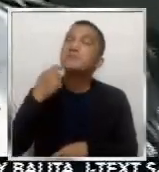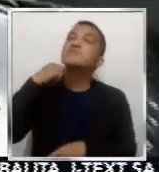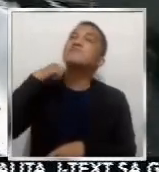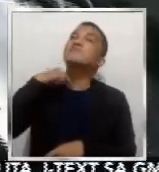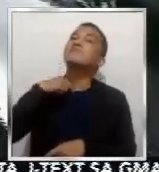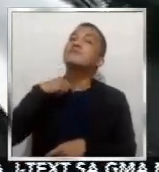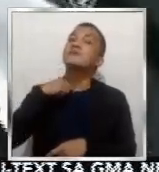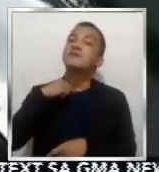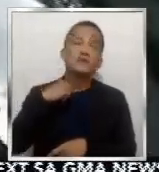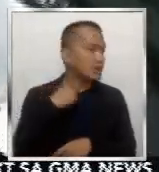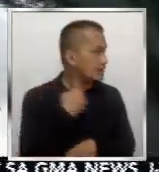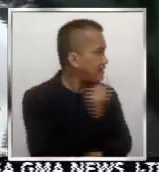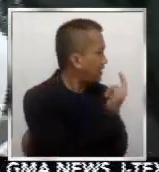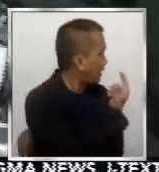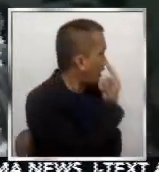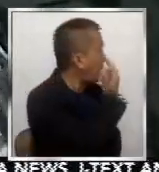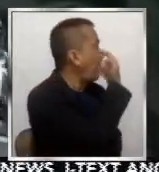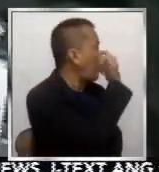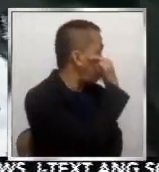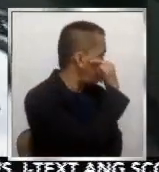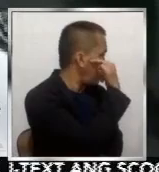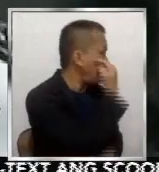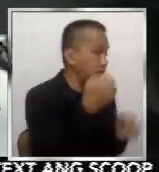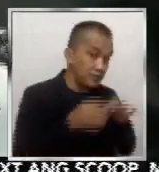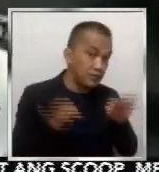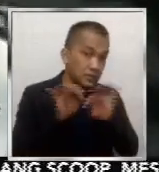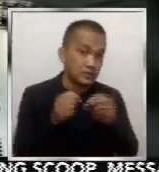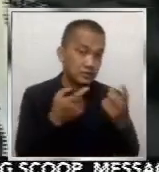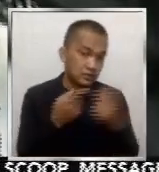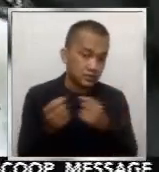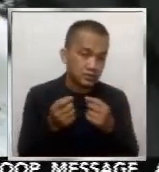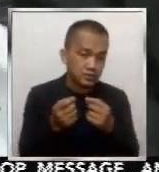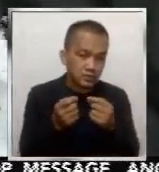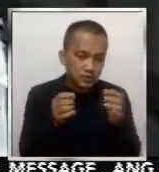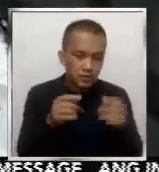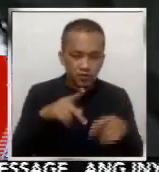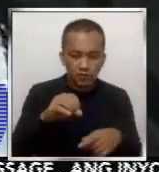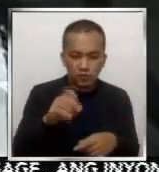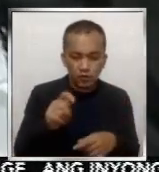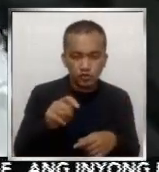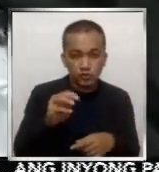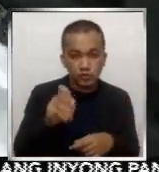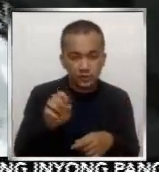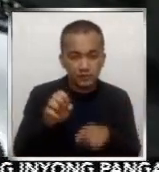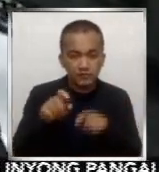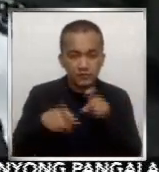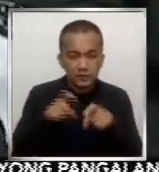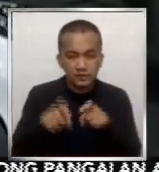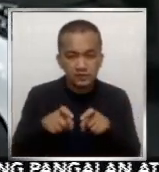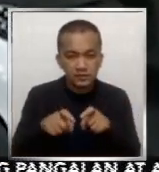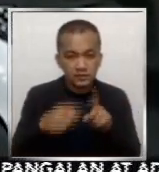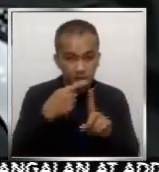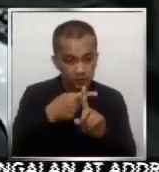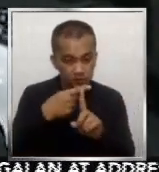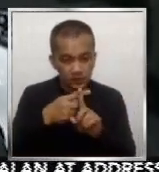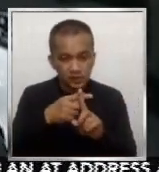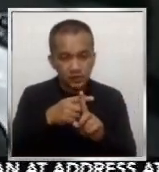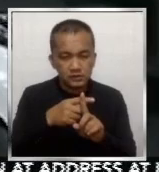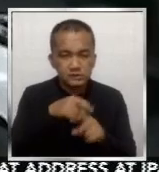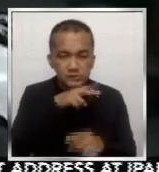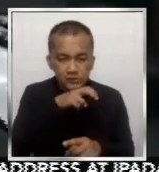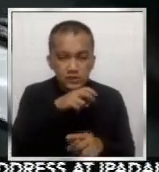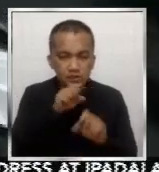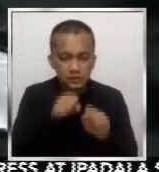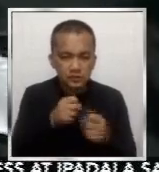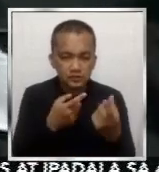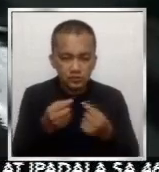ng ilong. Importanteng gawin ang post-mortem COVID test para kung magpositibo sa virus, makakapagsagawa ng contact